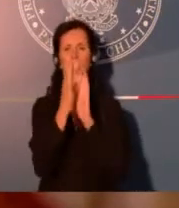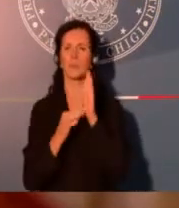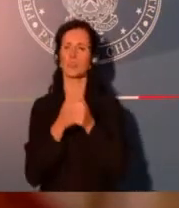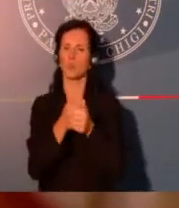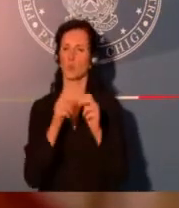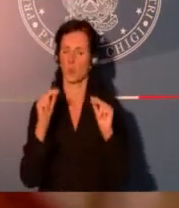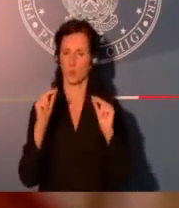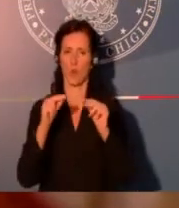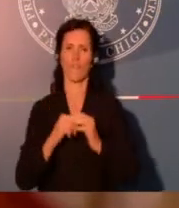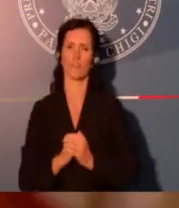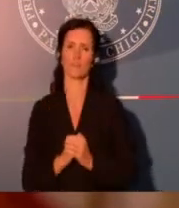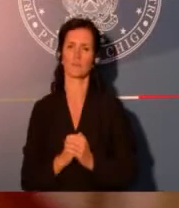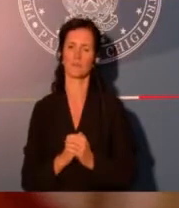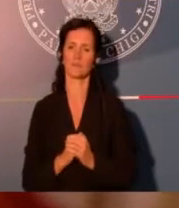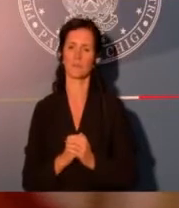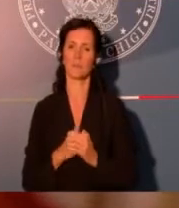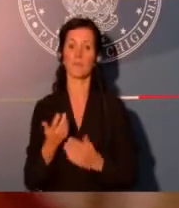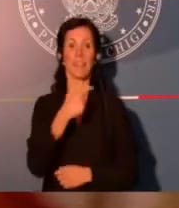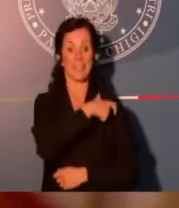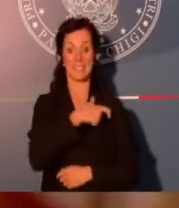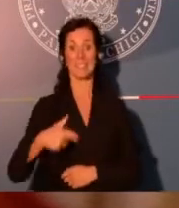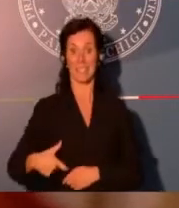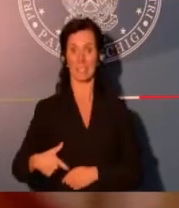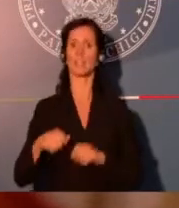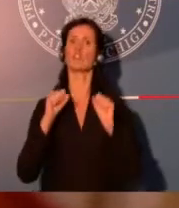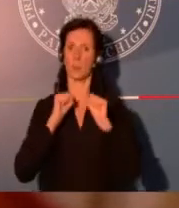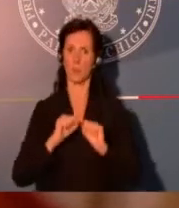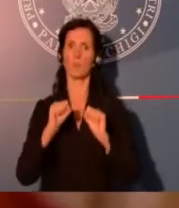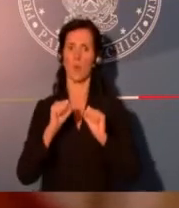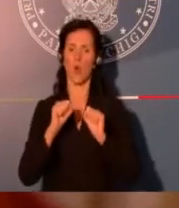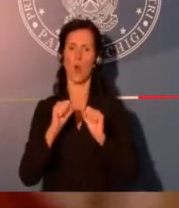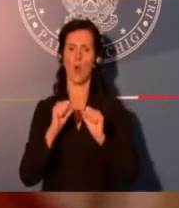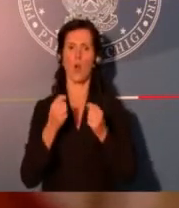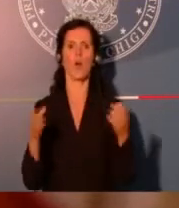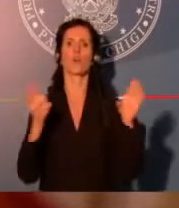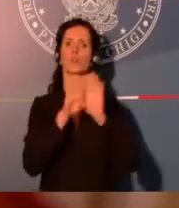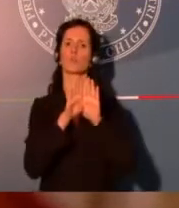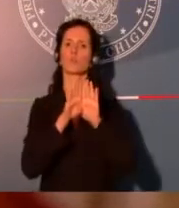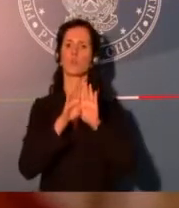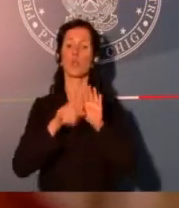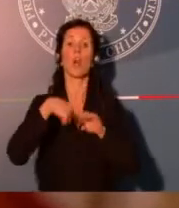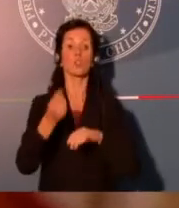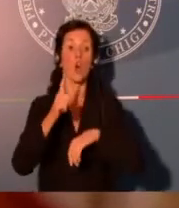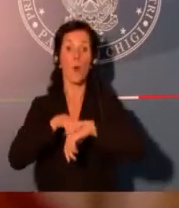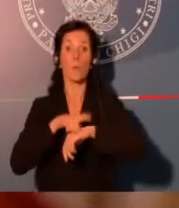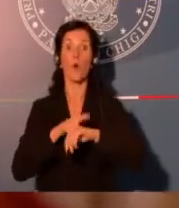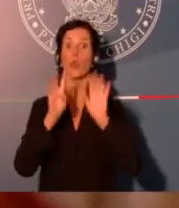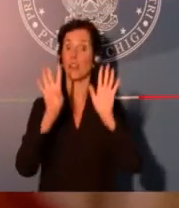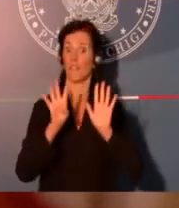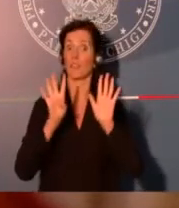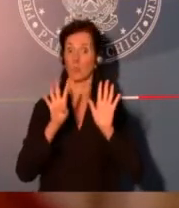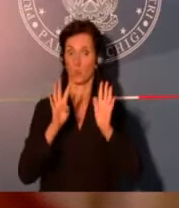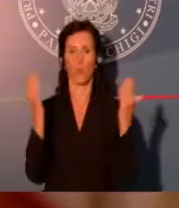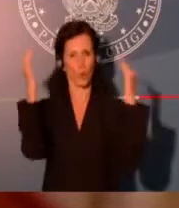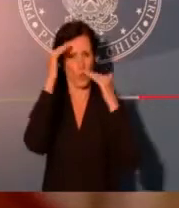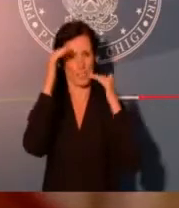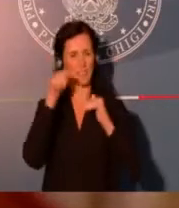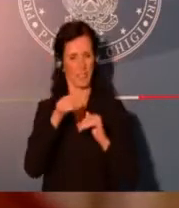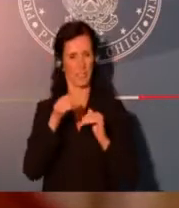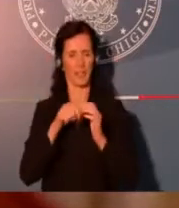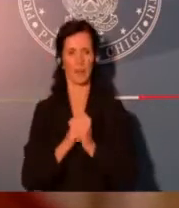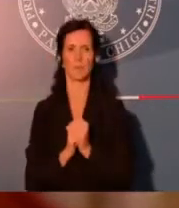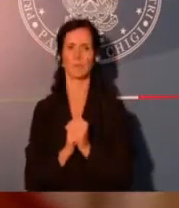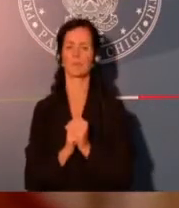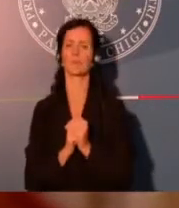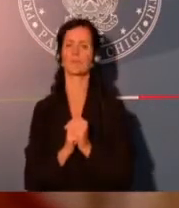I sindaci potranno disporre la chiusura al pubblico dopo le ore 21 di vie e piazze